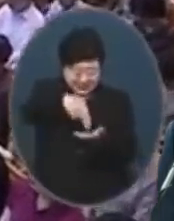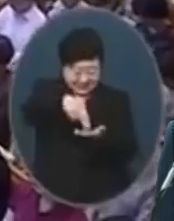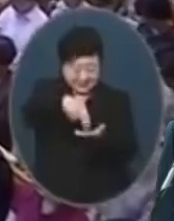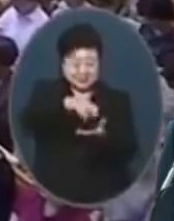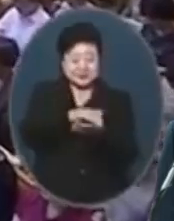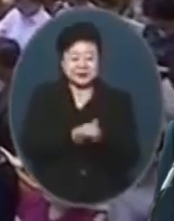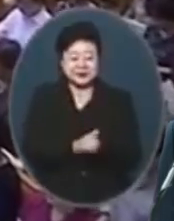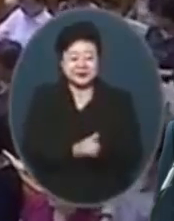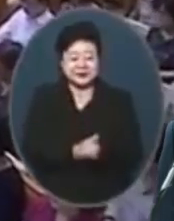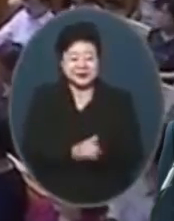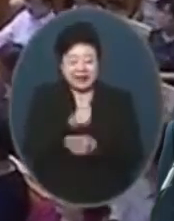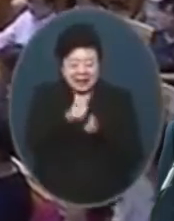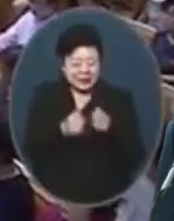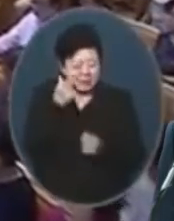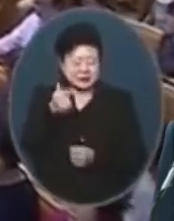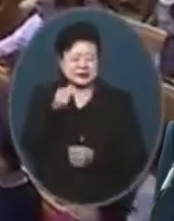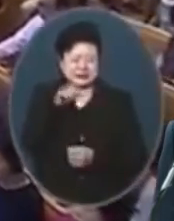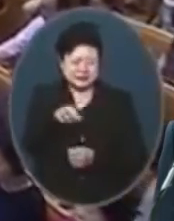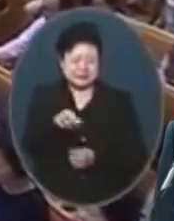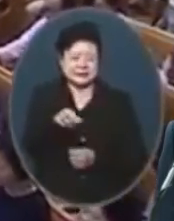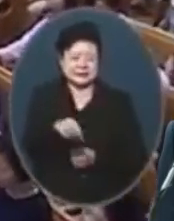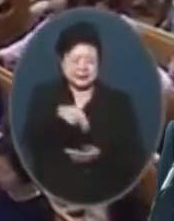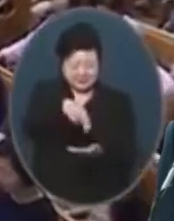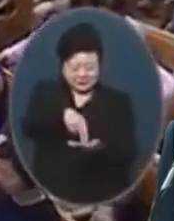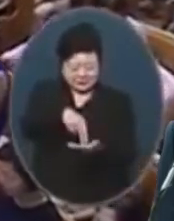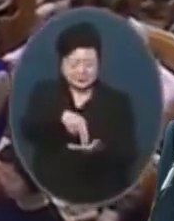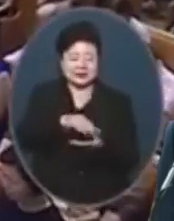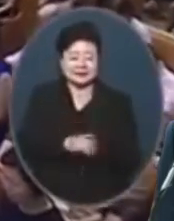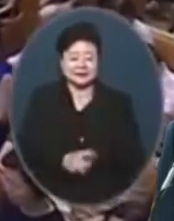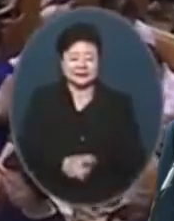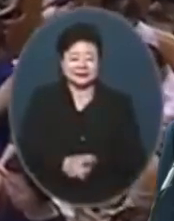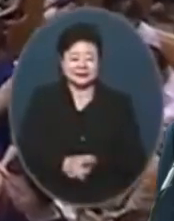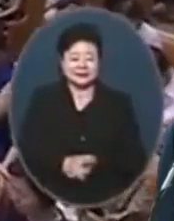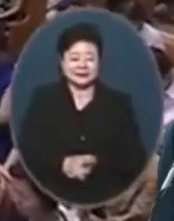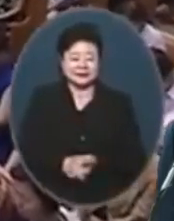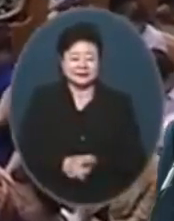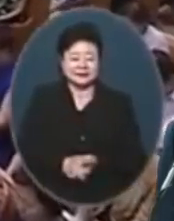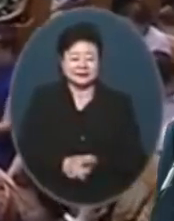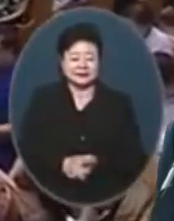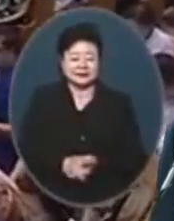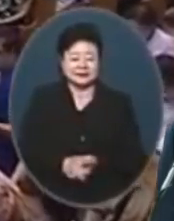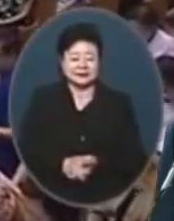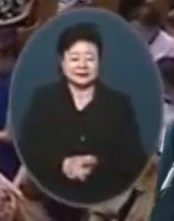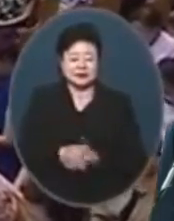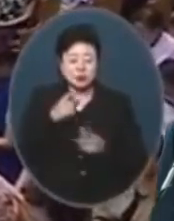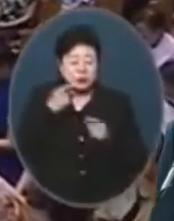일어나서 하나님 앞에 서십시오. 그리고 제가